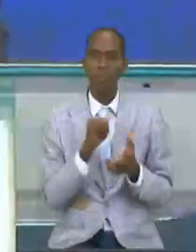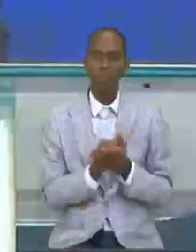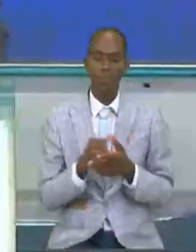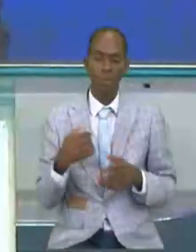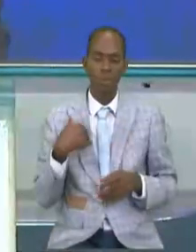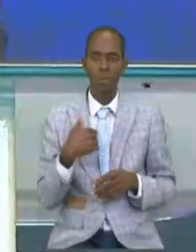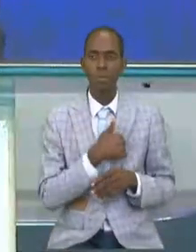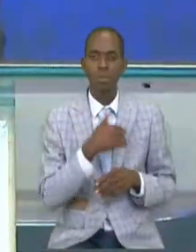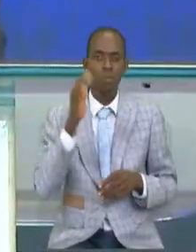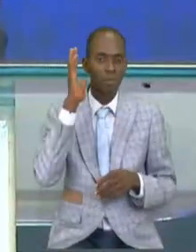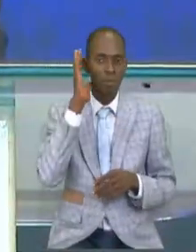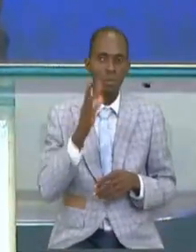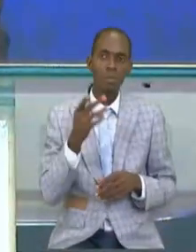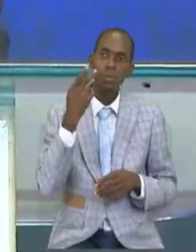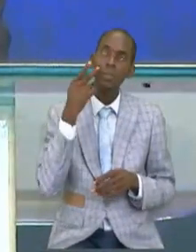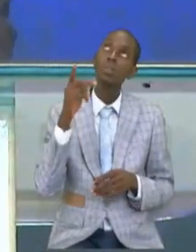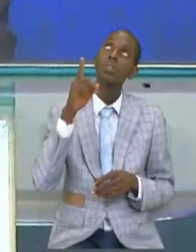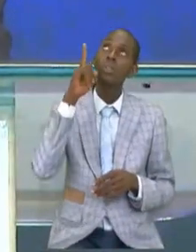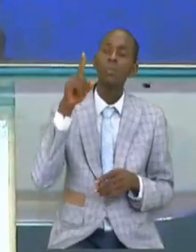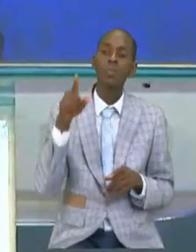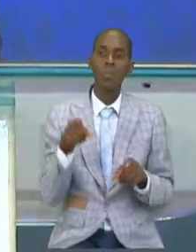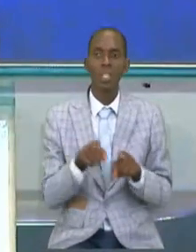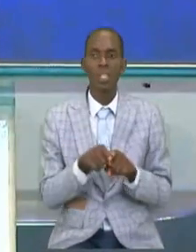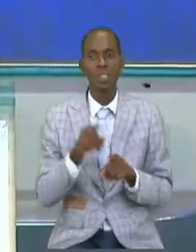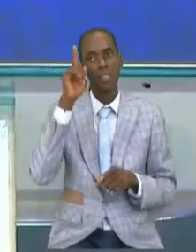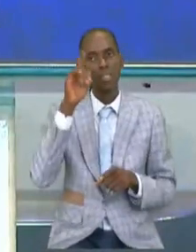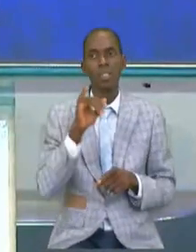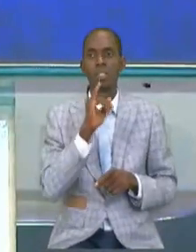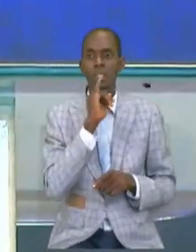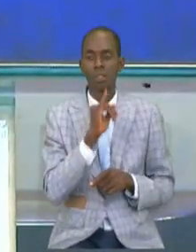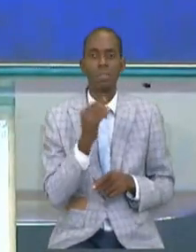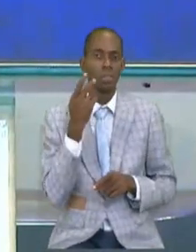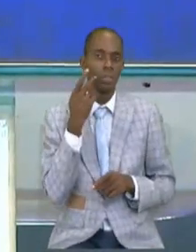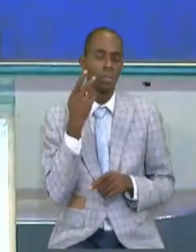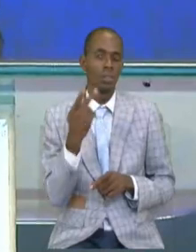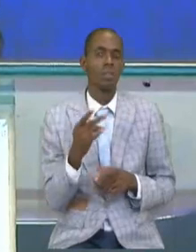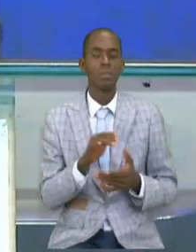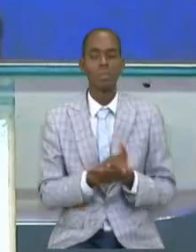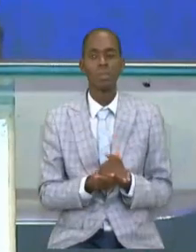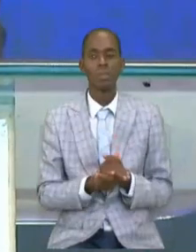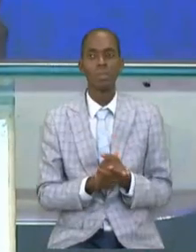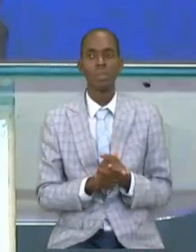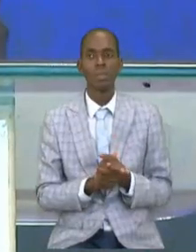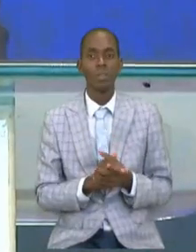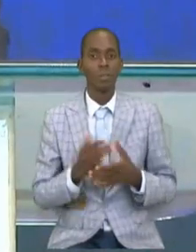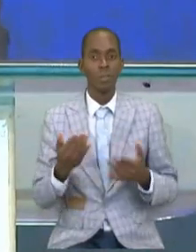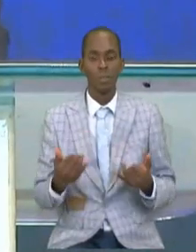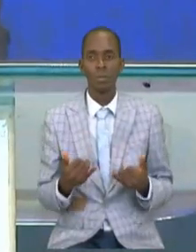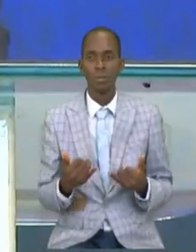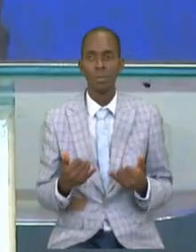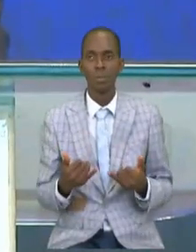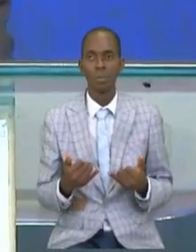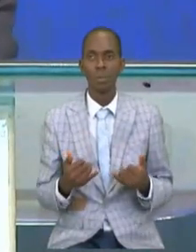que nous le verrons tel qu'il est. Vois-tu, crois en Christ ici sur